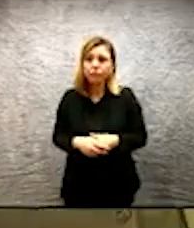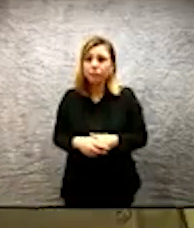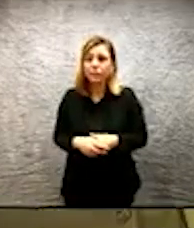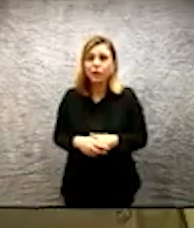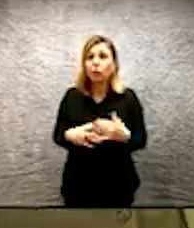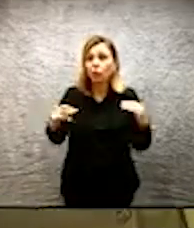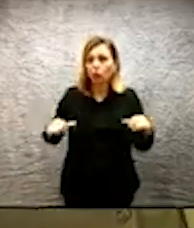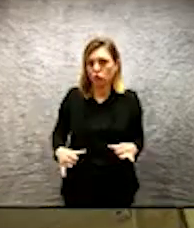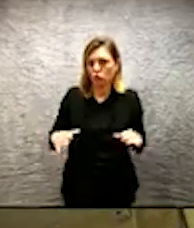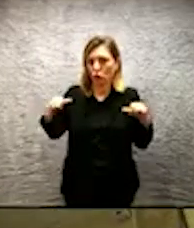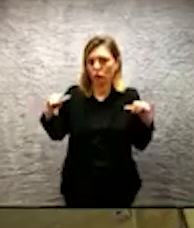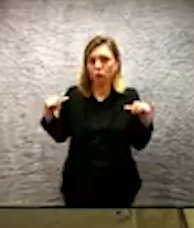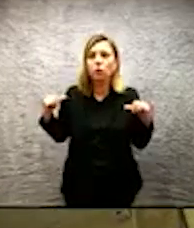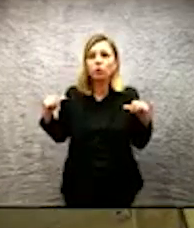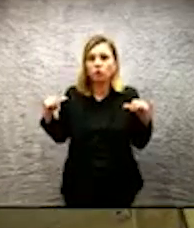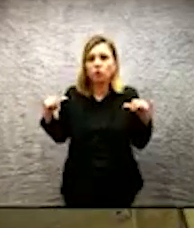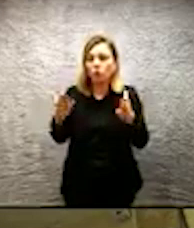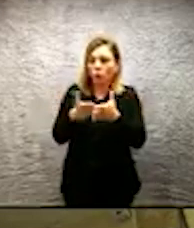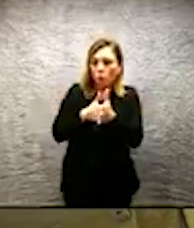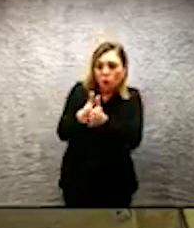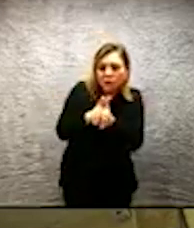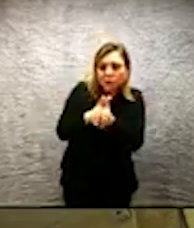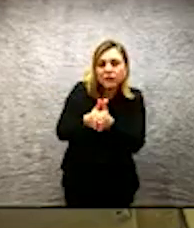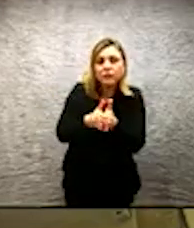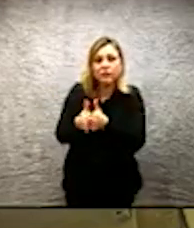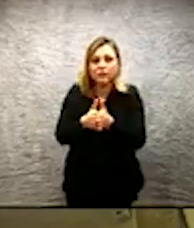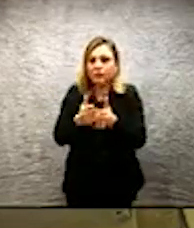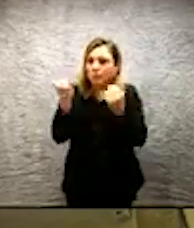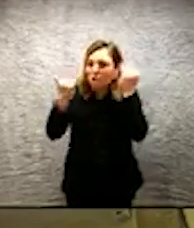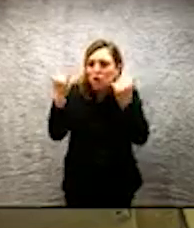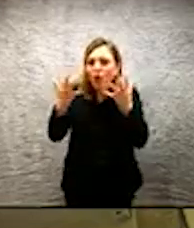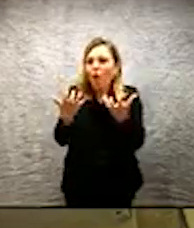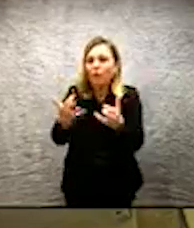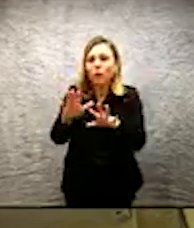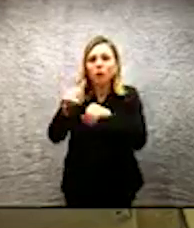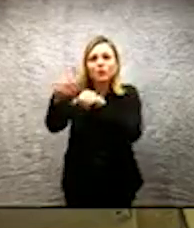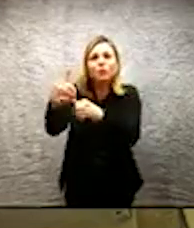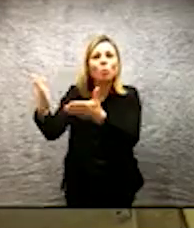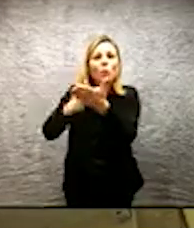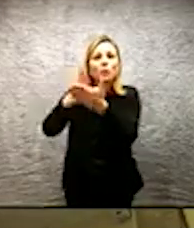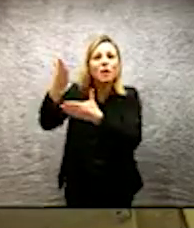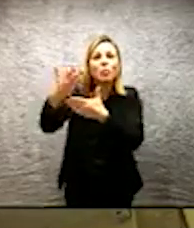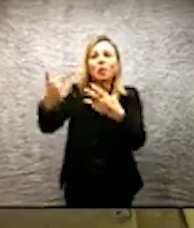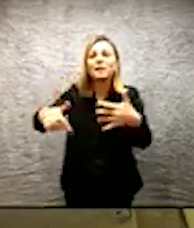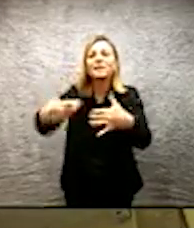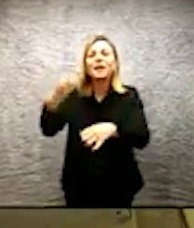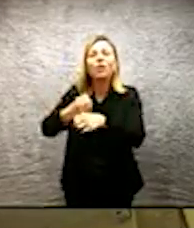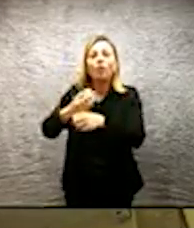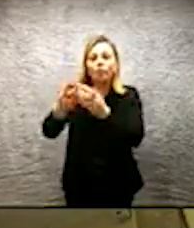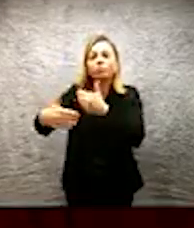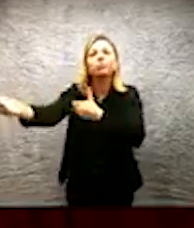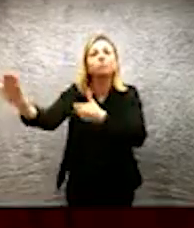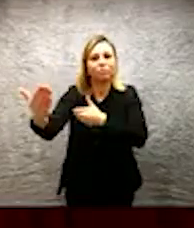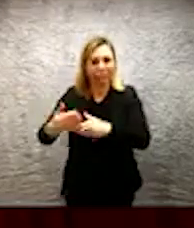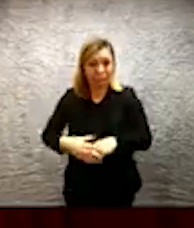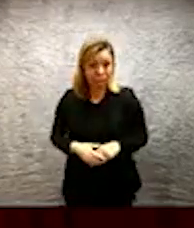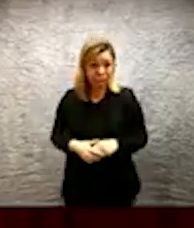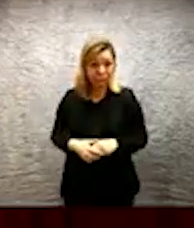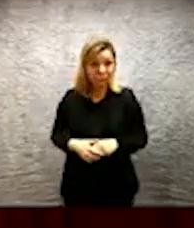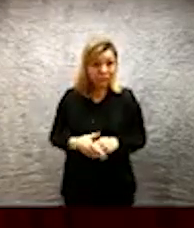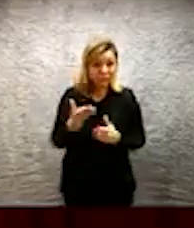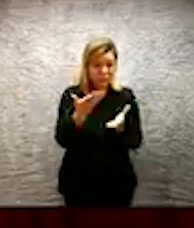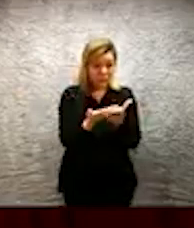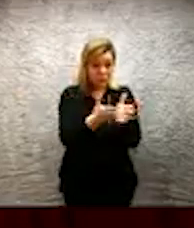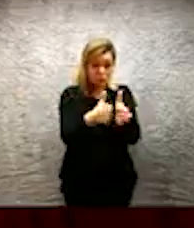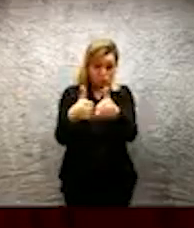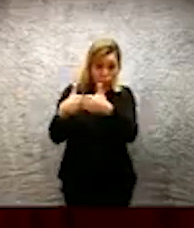qui seraient motivés aussi à poursuivre des projets au-delà de 17 ans. Voilà pour les explications. Donc, il est proposé au conseil municipal